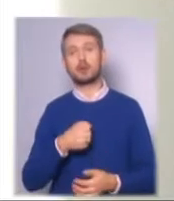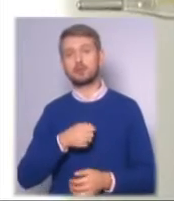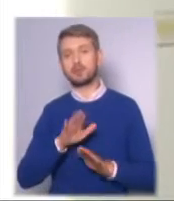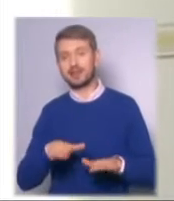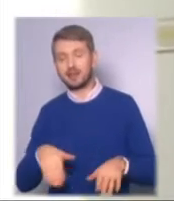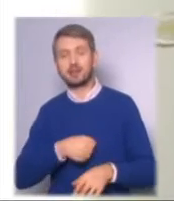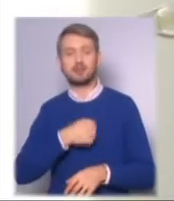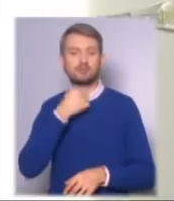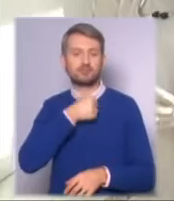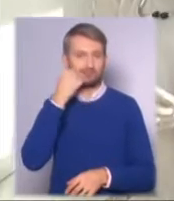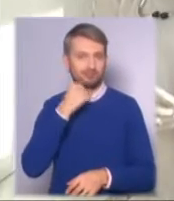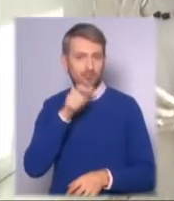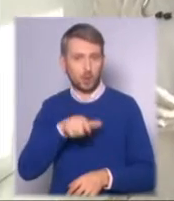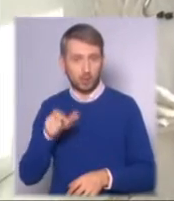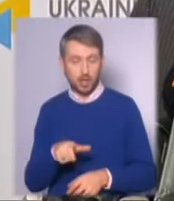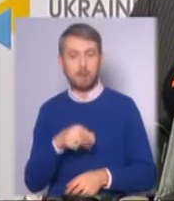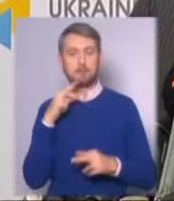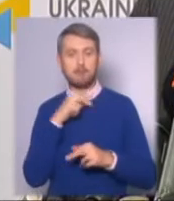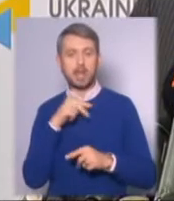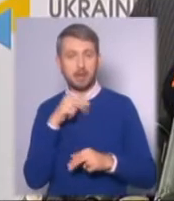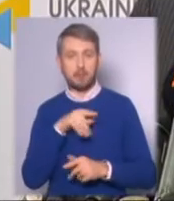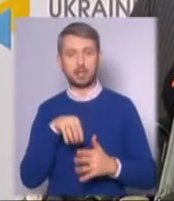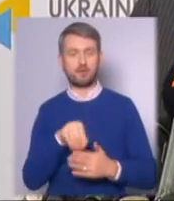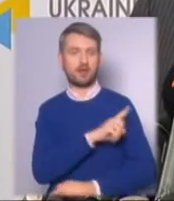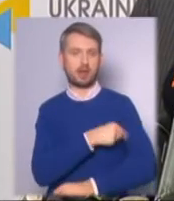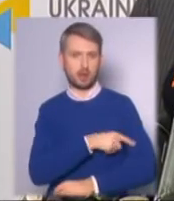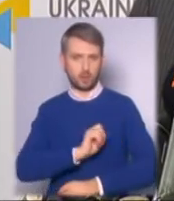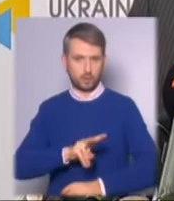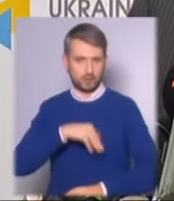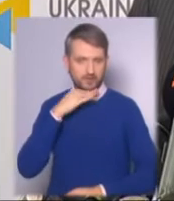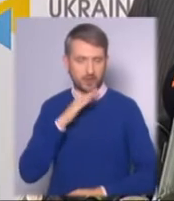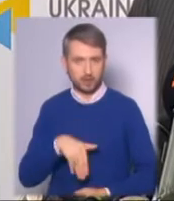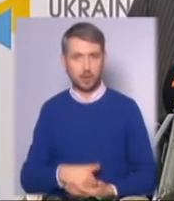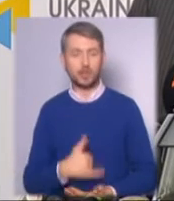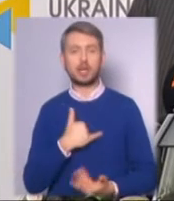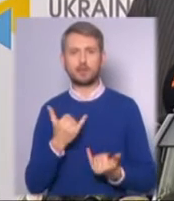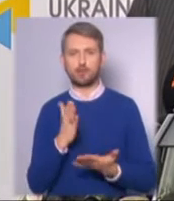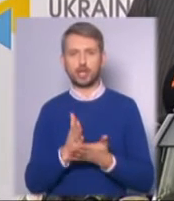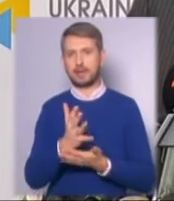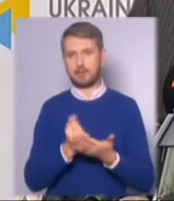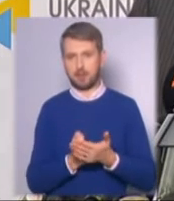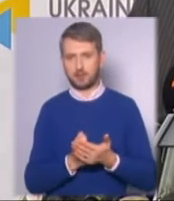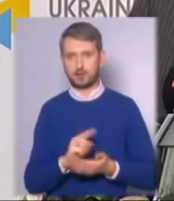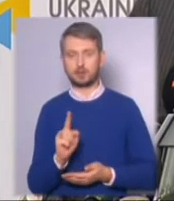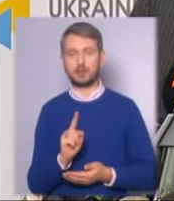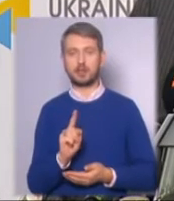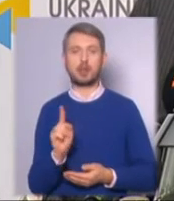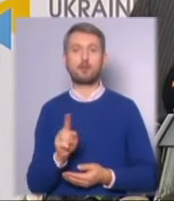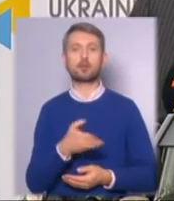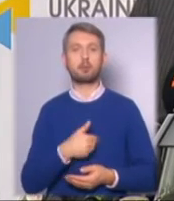в лікарнях вистачає, запевняє міністр. У нас сьогодні є запаси. Для того, чтобы из-за того, что мы ожидали